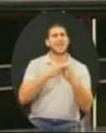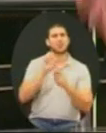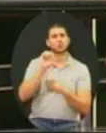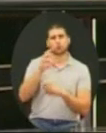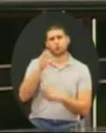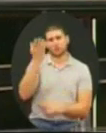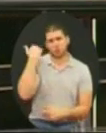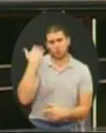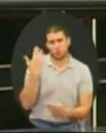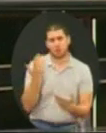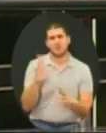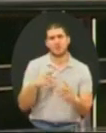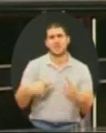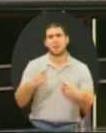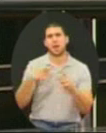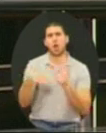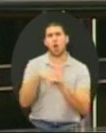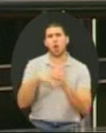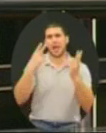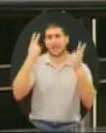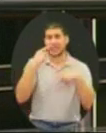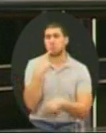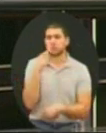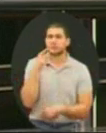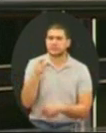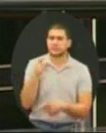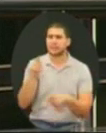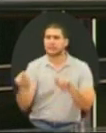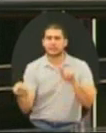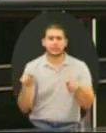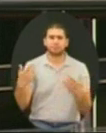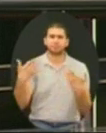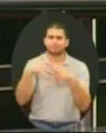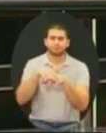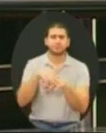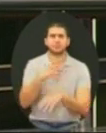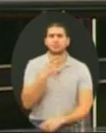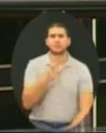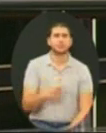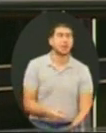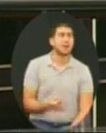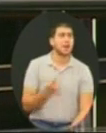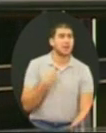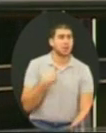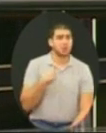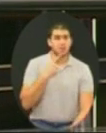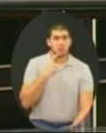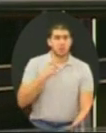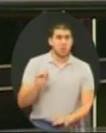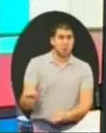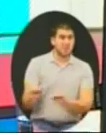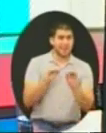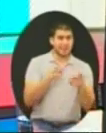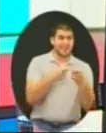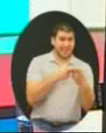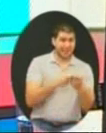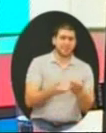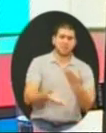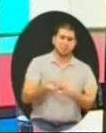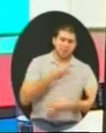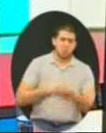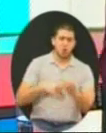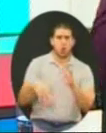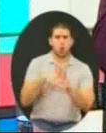בימי התאגיד, בימי חוק ההסדרה, אז אמרו, זה טובת זה, ובאמת זה עבר למורת רוחה. אנחנו נעביר את התאגיד, אתם תעבירו לנו את חוק מיסוי